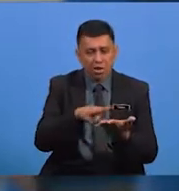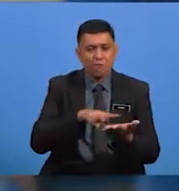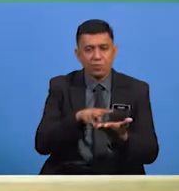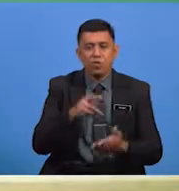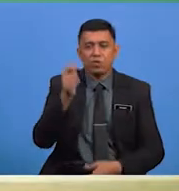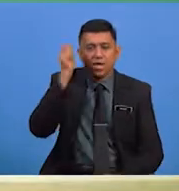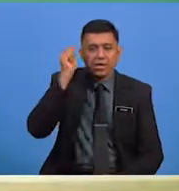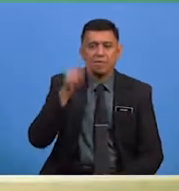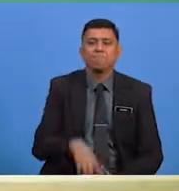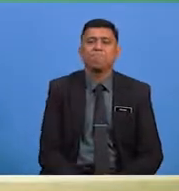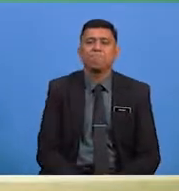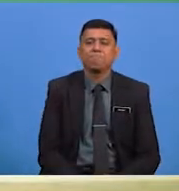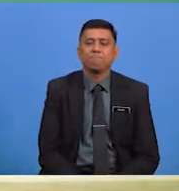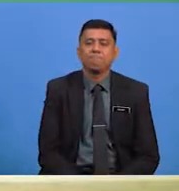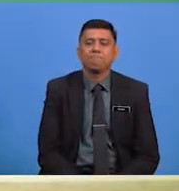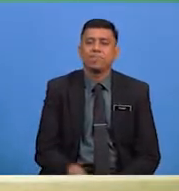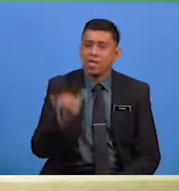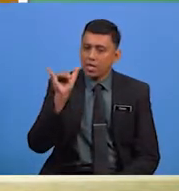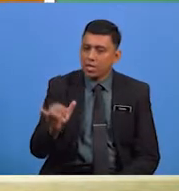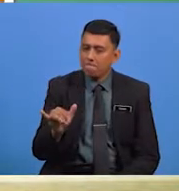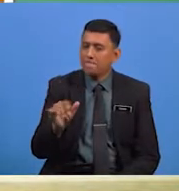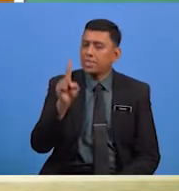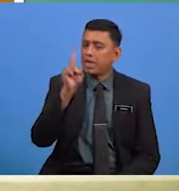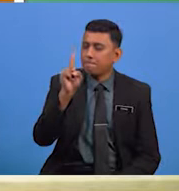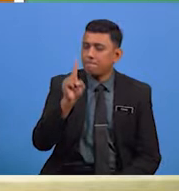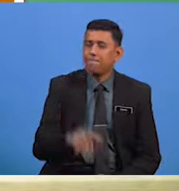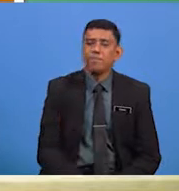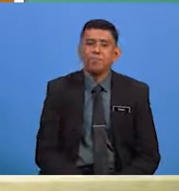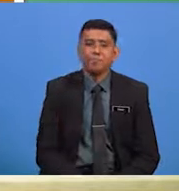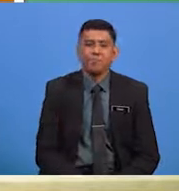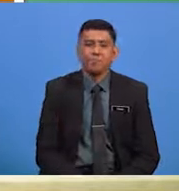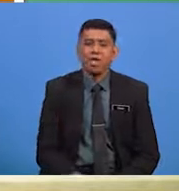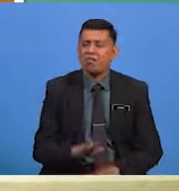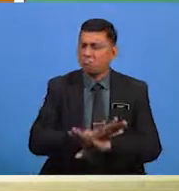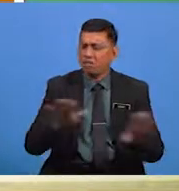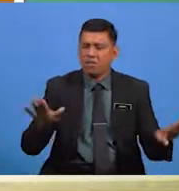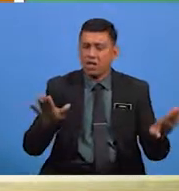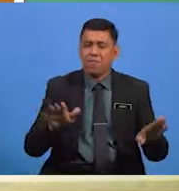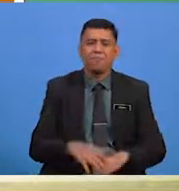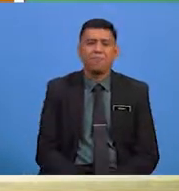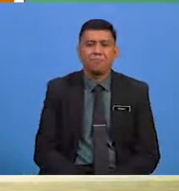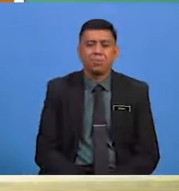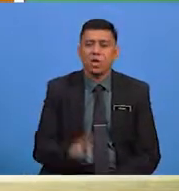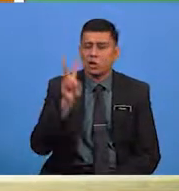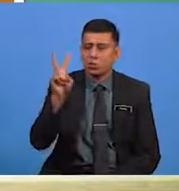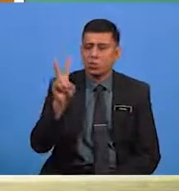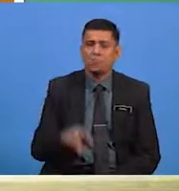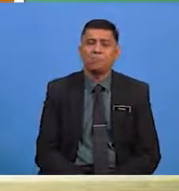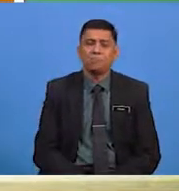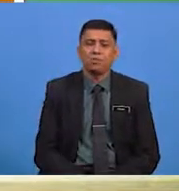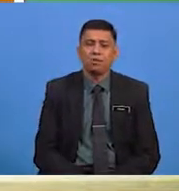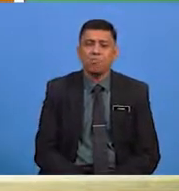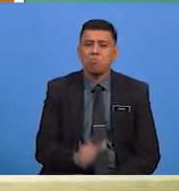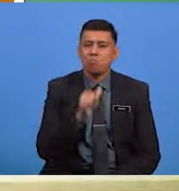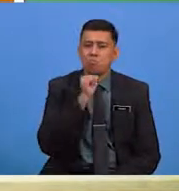tadi. Yang pertama ialah tidak dan yang kedua